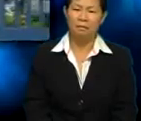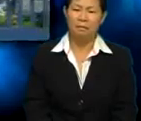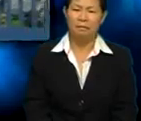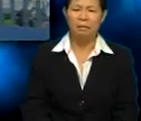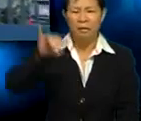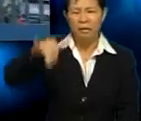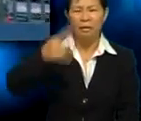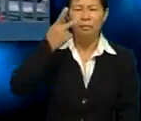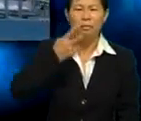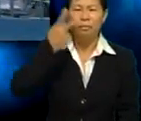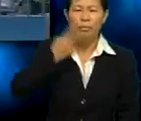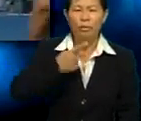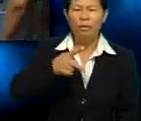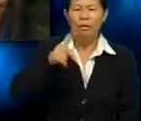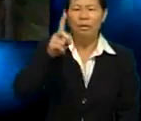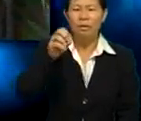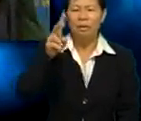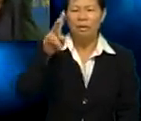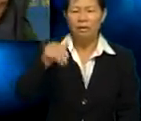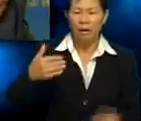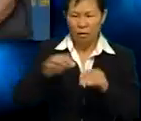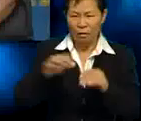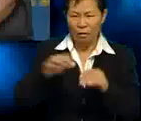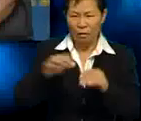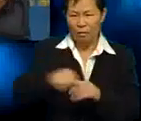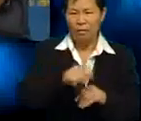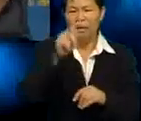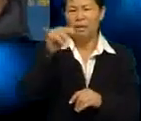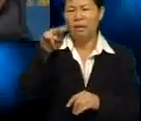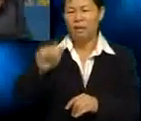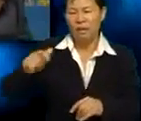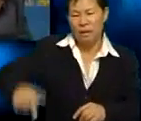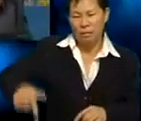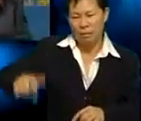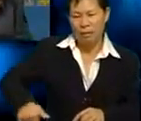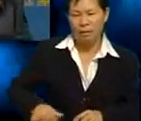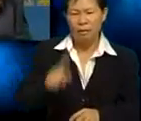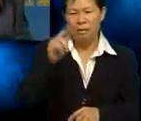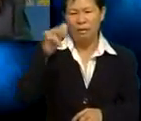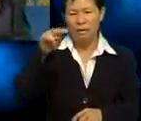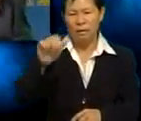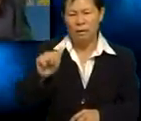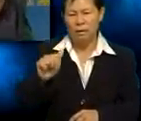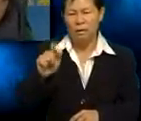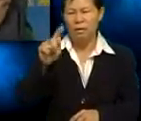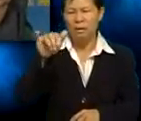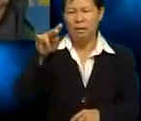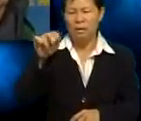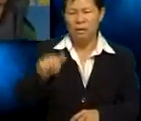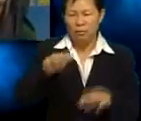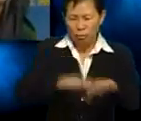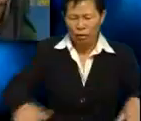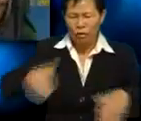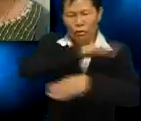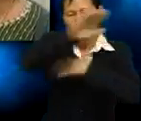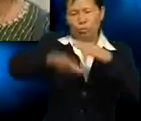Ya, Puan Dewi. Ada mesyuarat PIBG ke? Taklah, nak ambil Tina. Lambat sikit. Nampak tak Tina? Tina? Budak-budak dalam